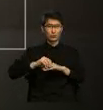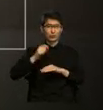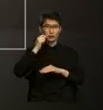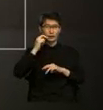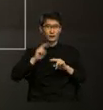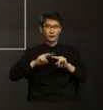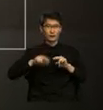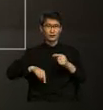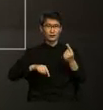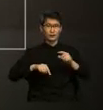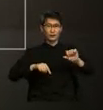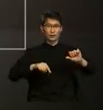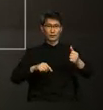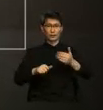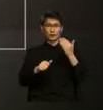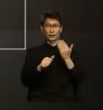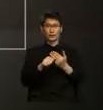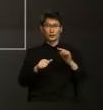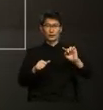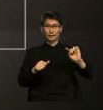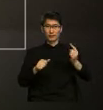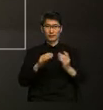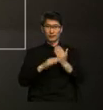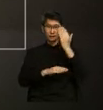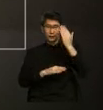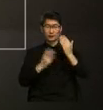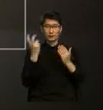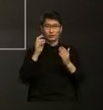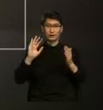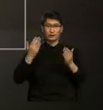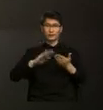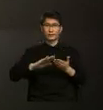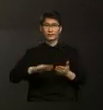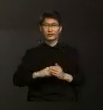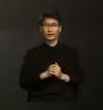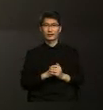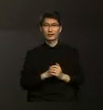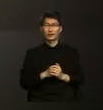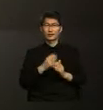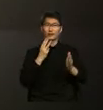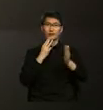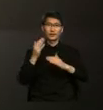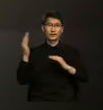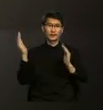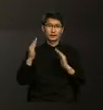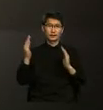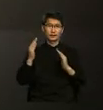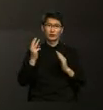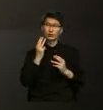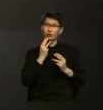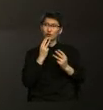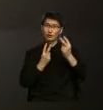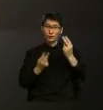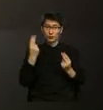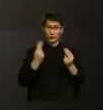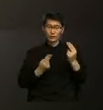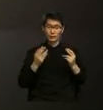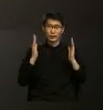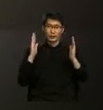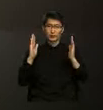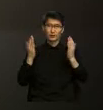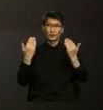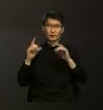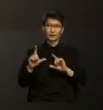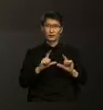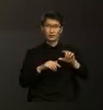자퇴가 1,500여 명, 퇴학이 100명이 넘는 것으로 조사됐습니다. 경기 학생들이 서울 학생과 비교해 학교 생활